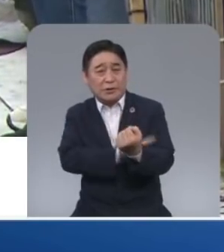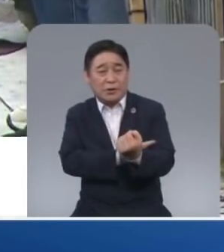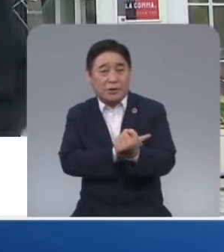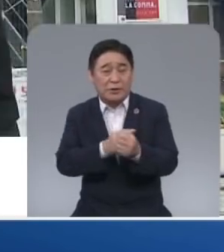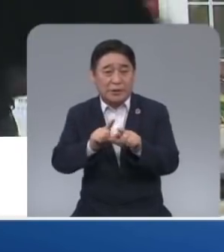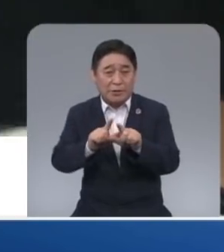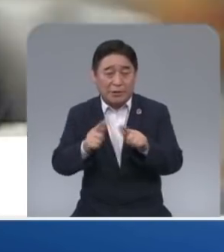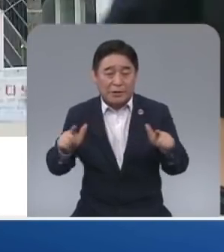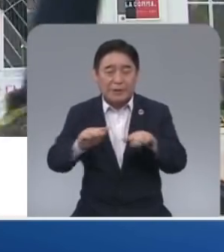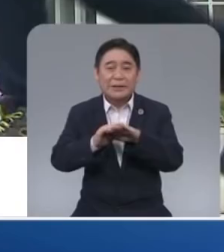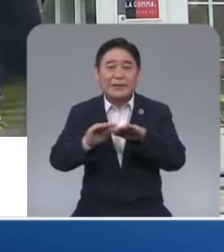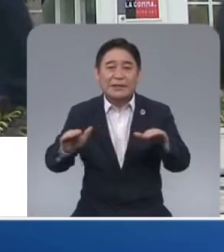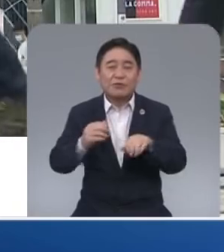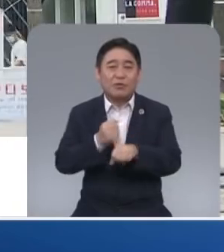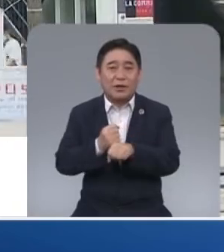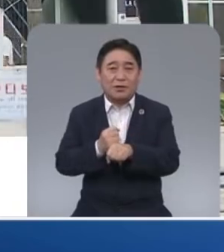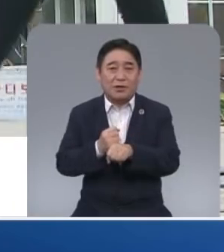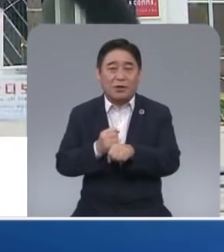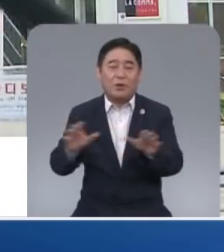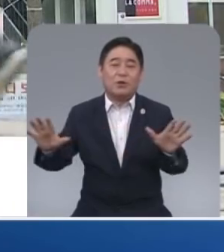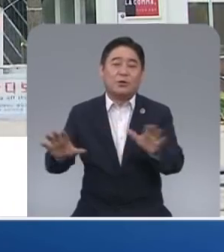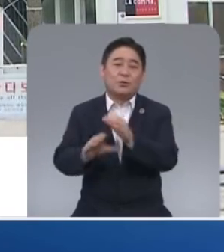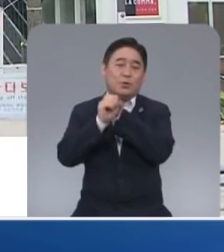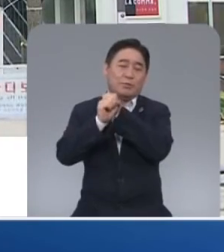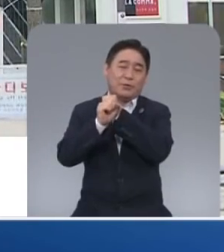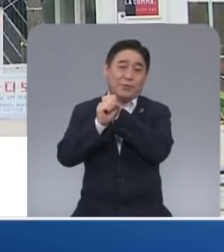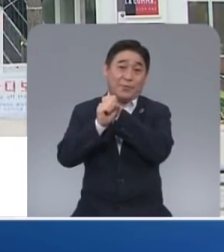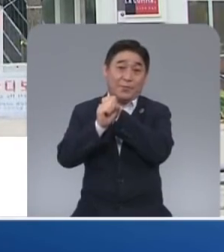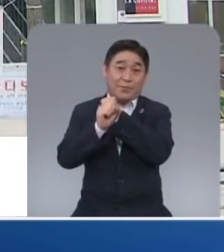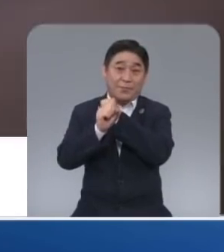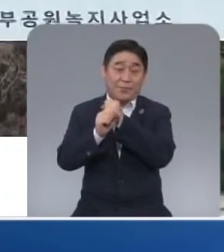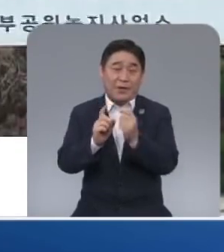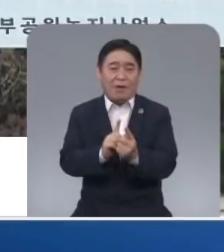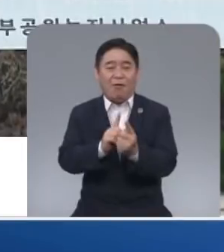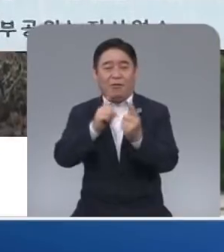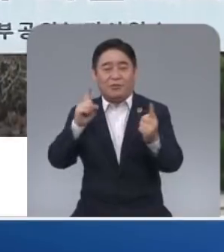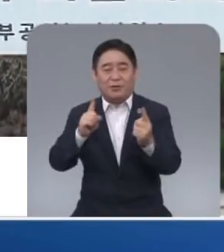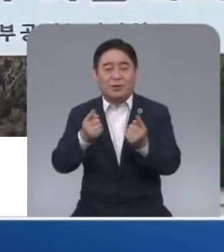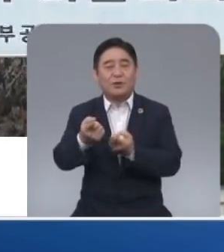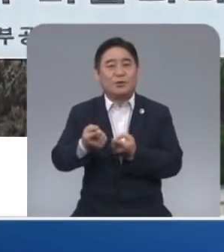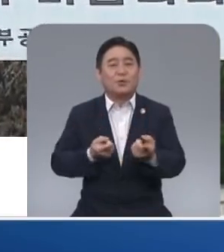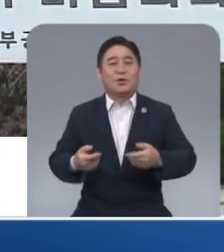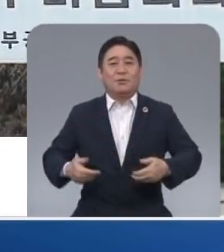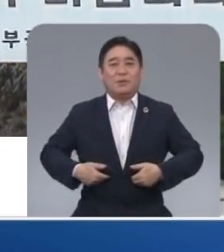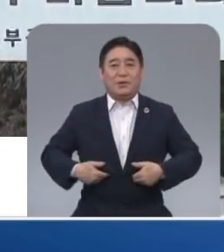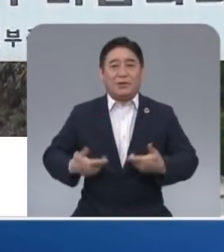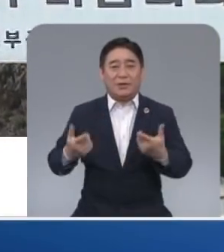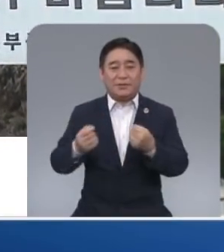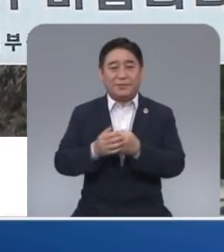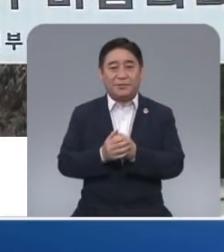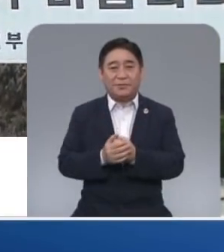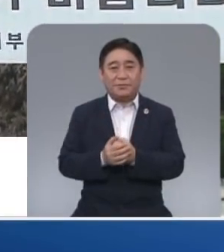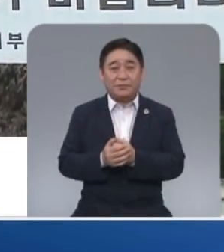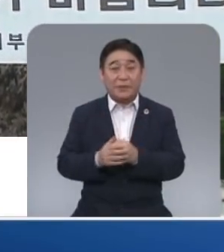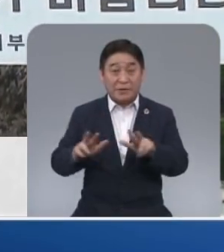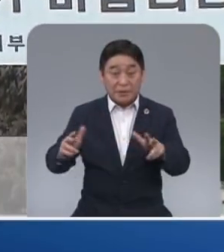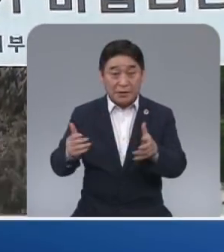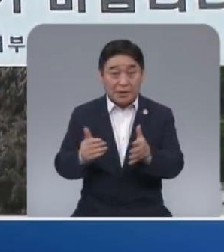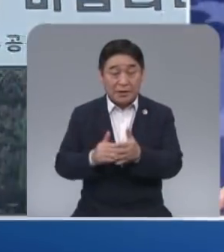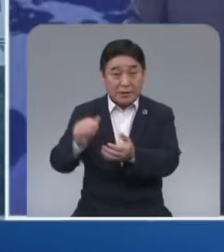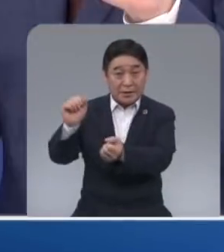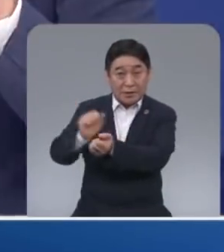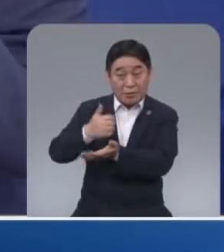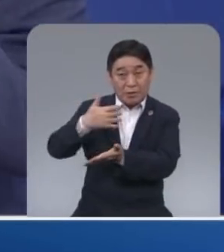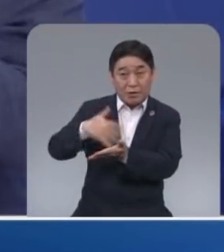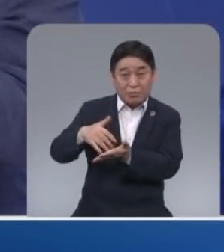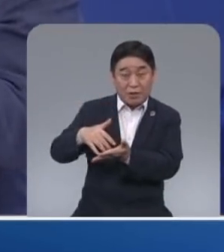지표로 해서 확진자 수뿐만 아니라 종합적으로 고려를 해서 거리두기도 조정을 좀 해야 될 것 같습니다. 그러면 지금까지는 이제 확진자